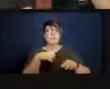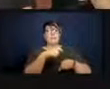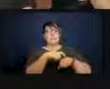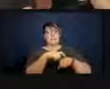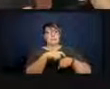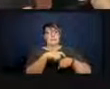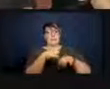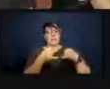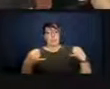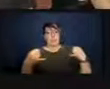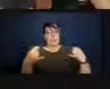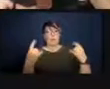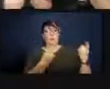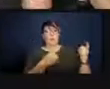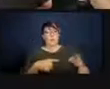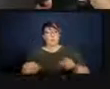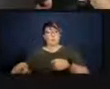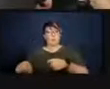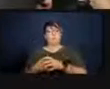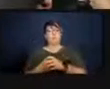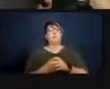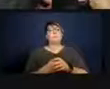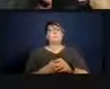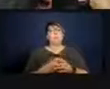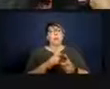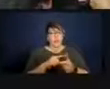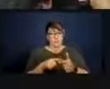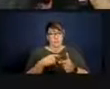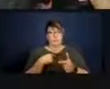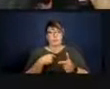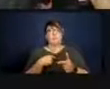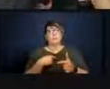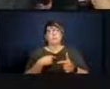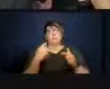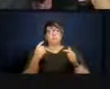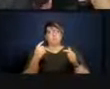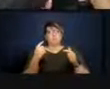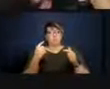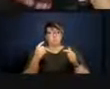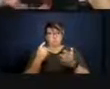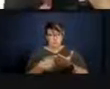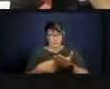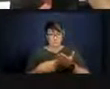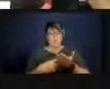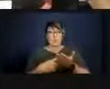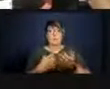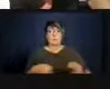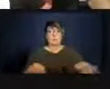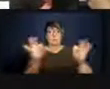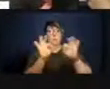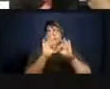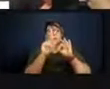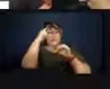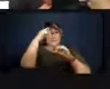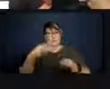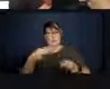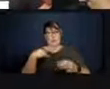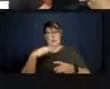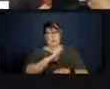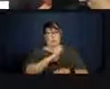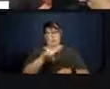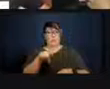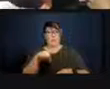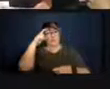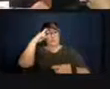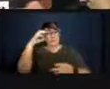ستقوم بمناقشة هذا الموضوع، وفي نهاية عرضها أنا سأتحدث عن بعض من القرارات